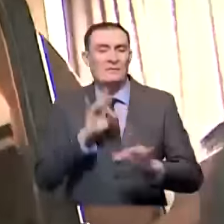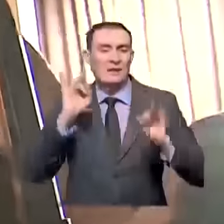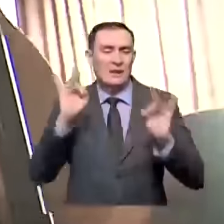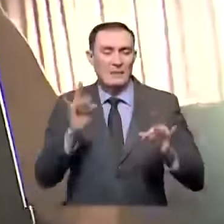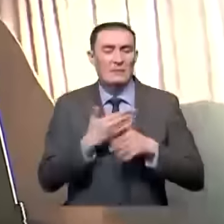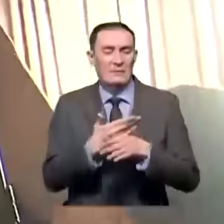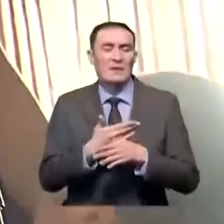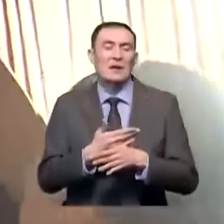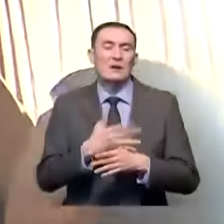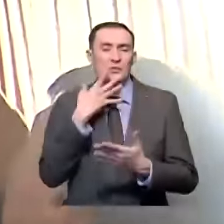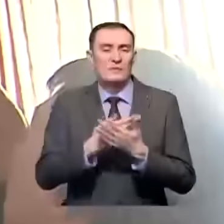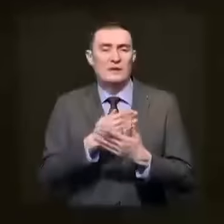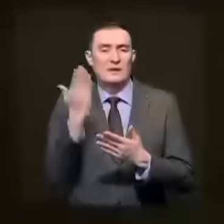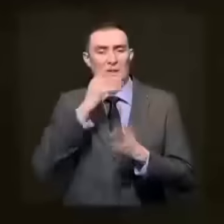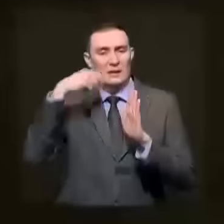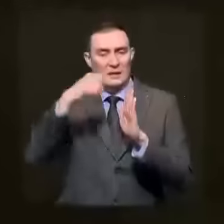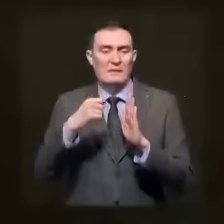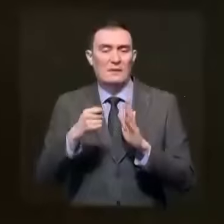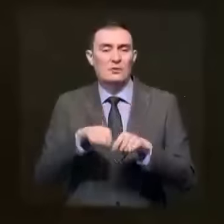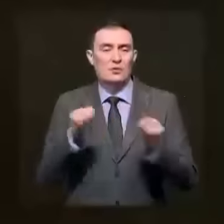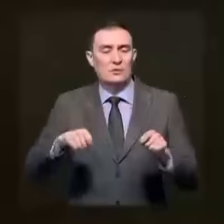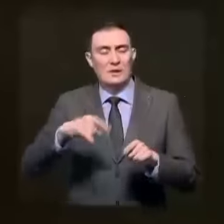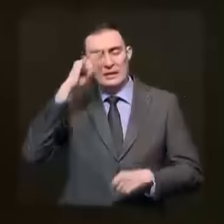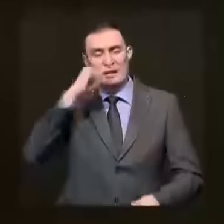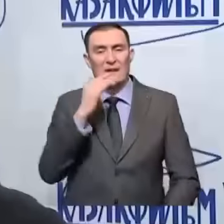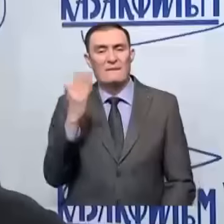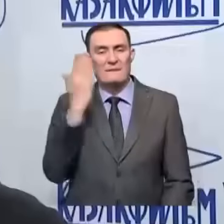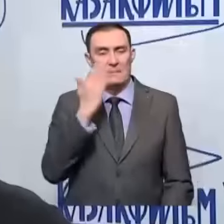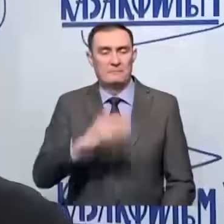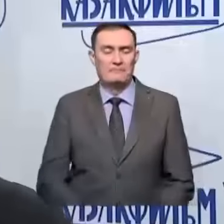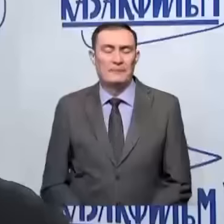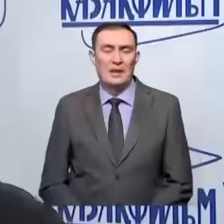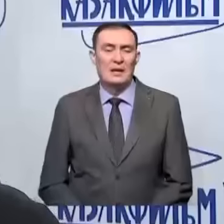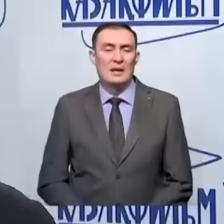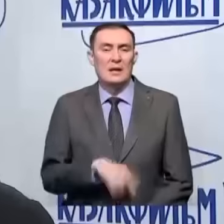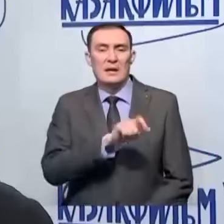и при прокате в собственных кинотеатрах фильмов, созданных студией «Казахфильм». Зрители